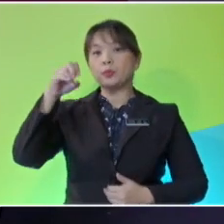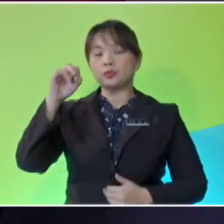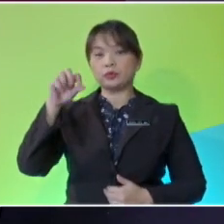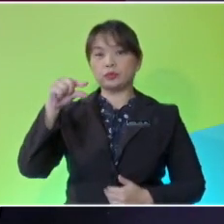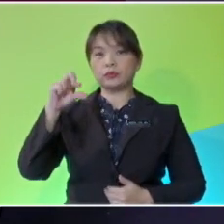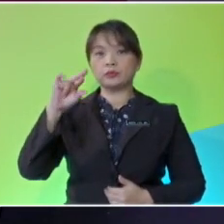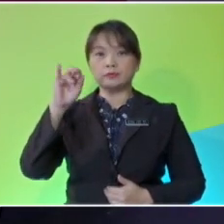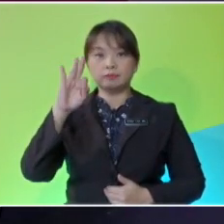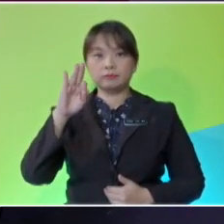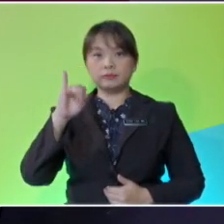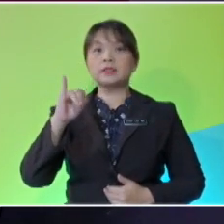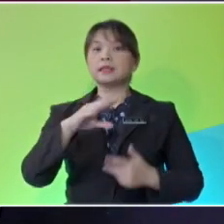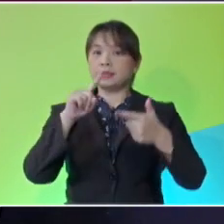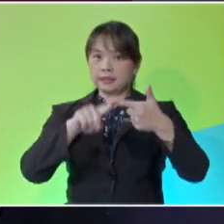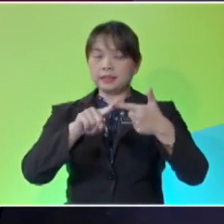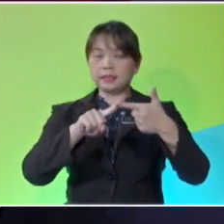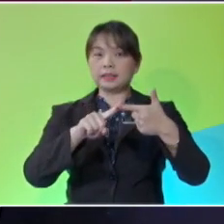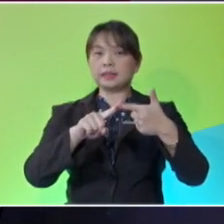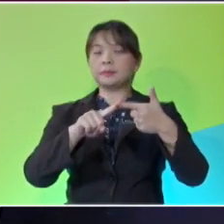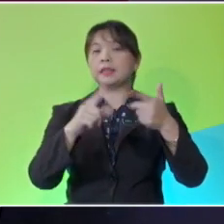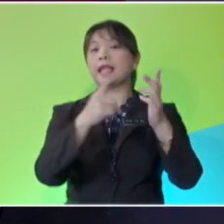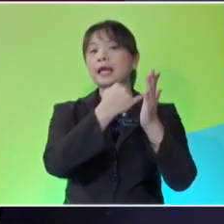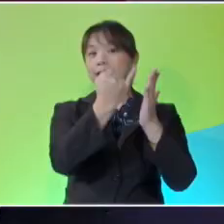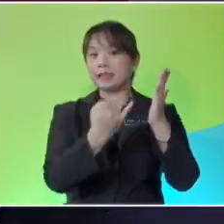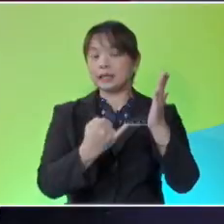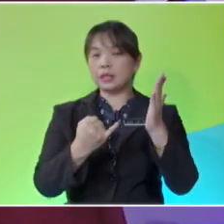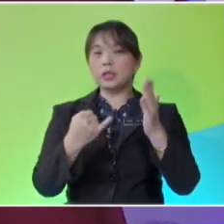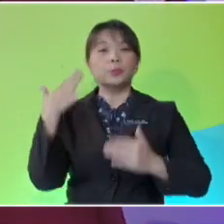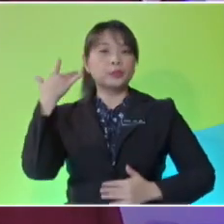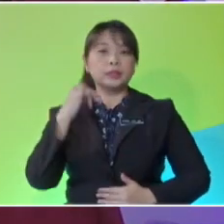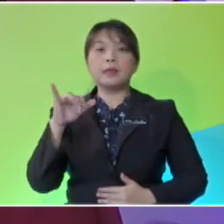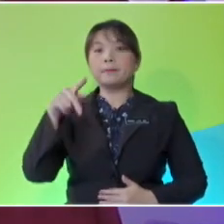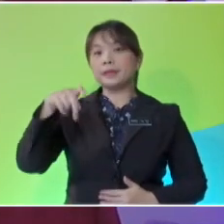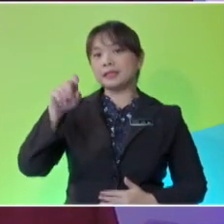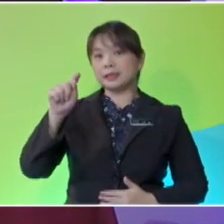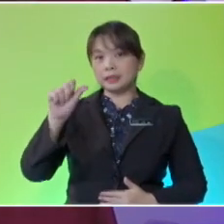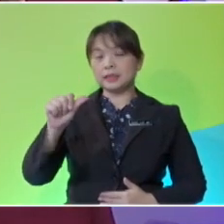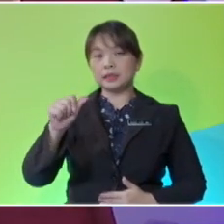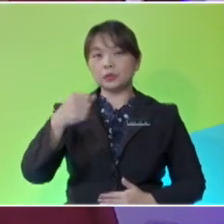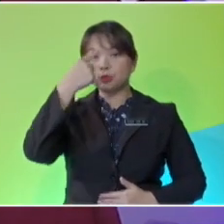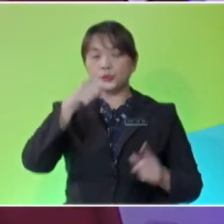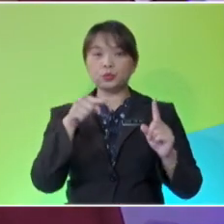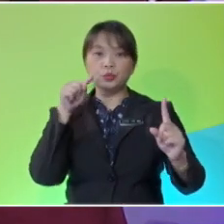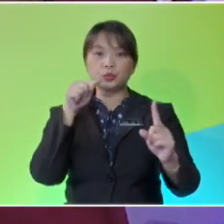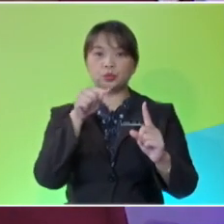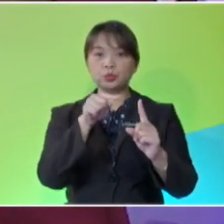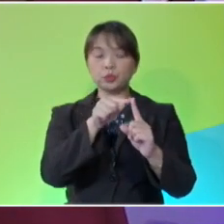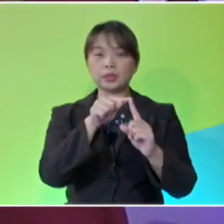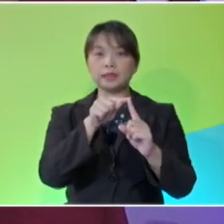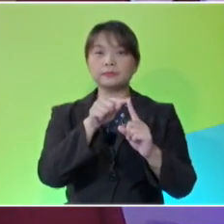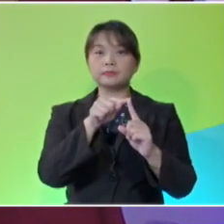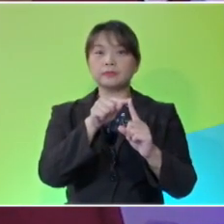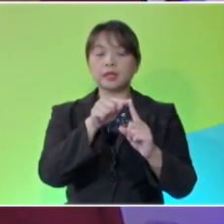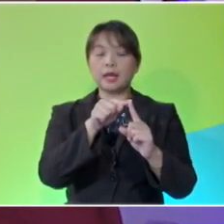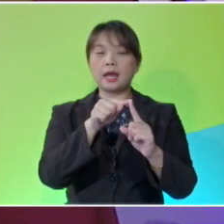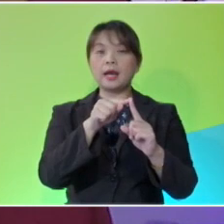kecelakaan Oke bunyinya pete yaitu untuk menunjukan arah kepada kita untuk kemana-mana tapi sebenarnya dua pete